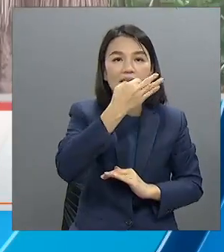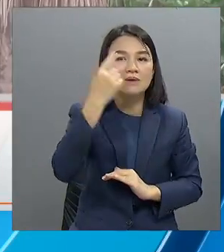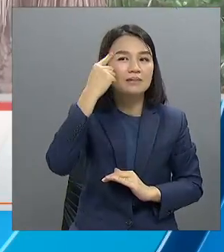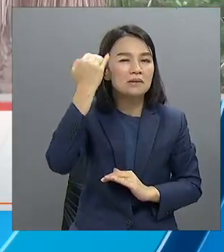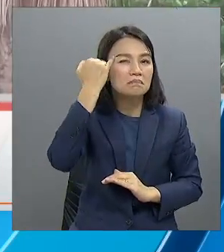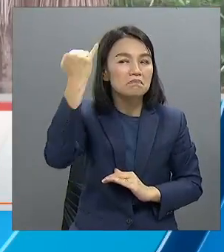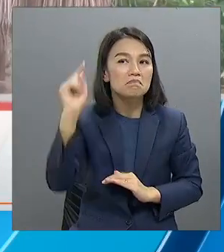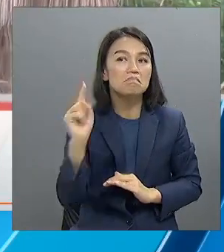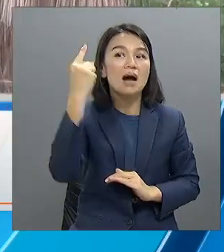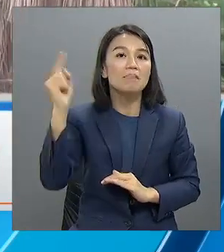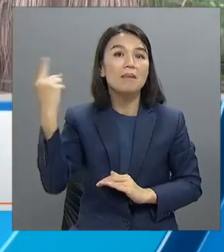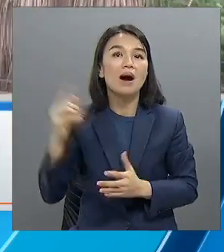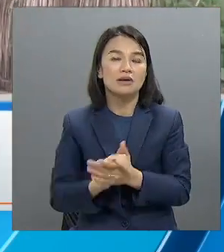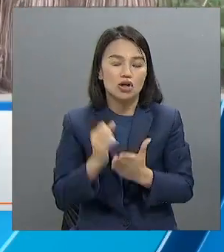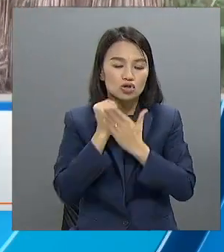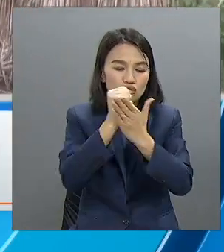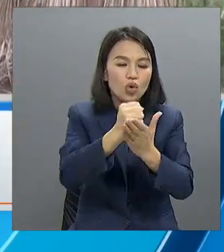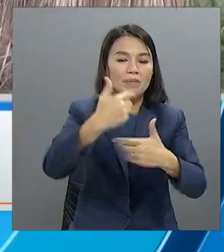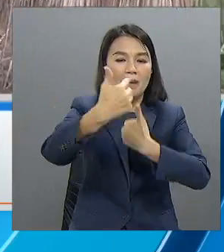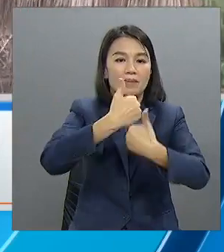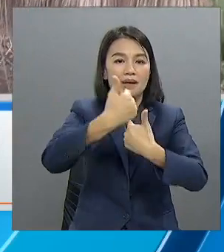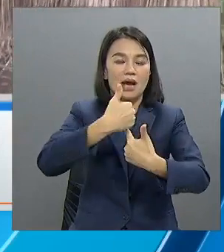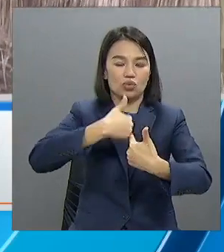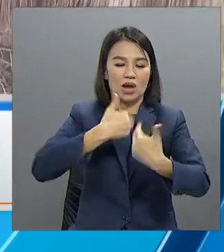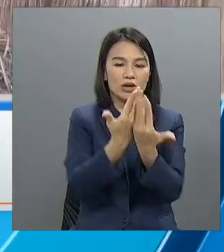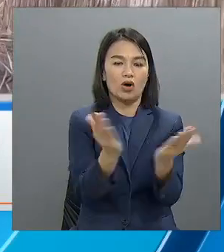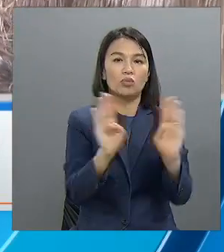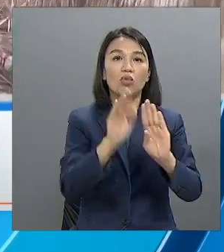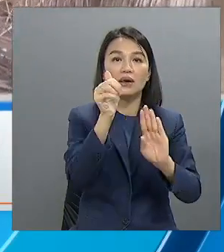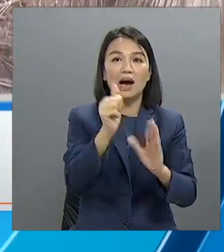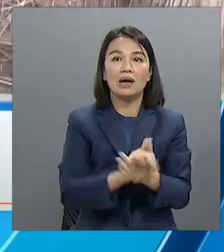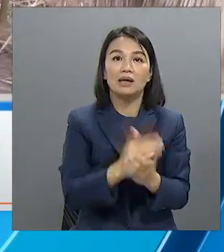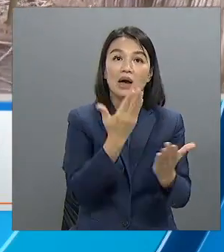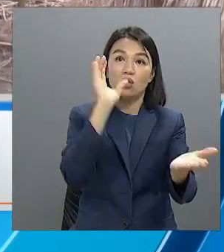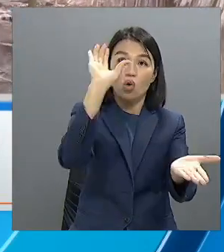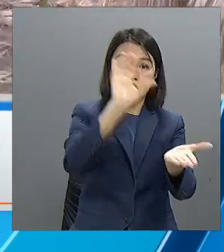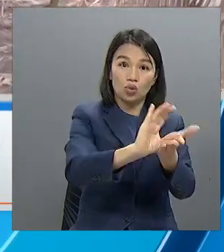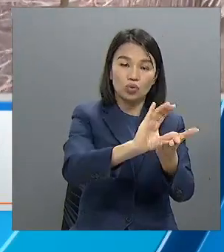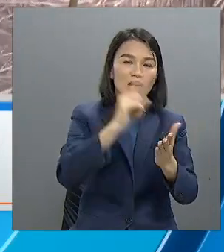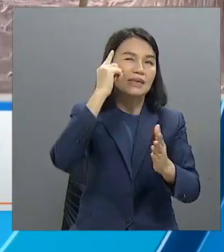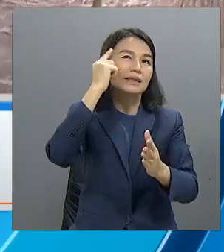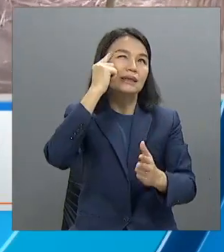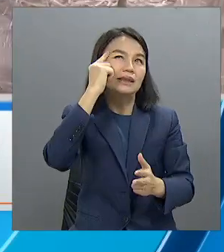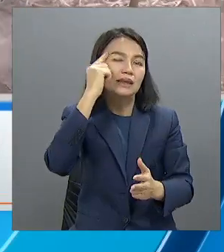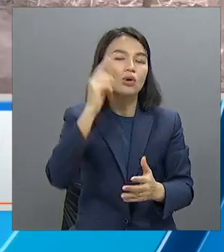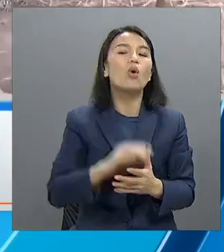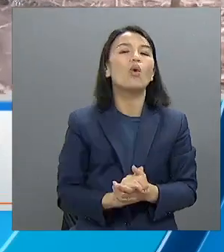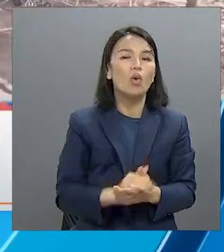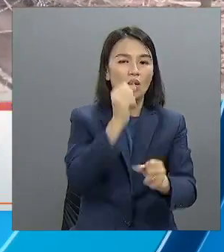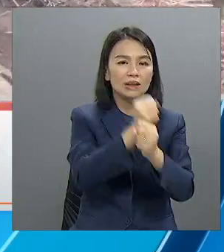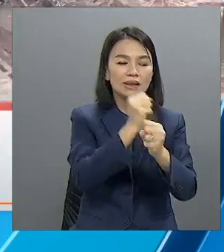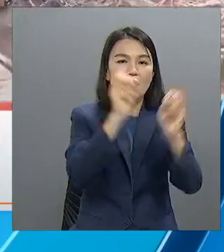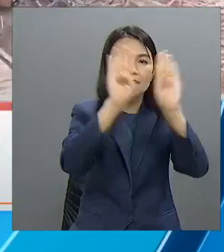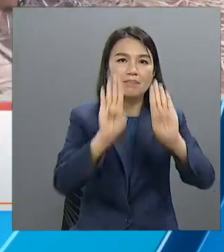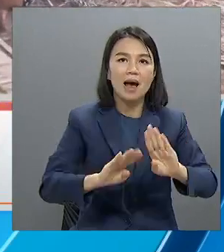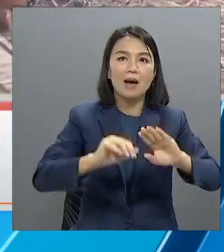ถสร้างรายได้เลี้ยงดูตนเองแล้วก็ครอบครัวได้แล้วด้วยนะคะ ถือว่าเป็นการลงทุนอย่างหนึ่งนะลงทุนทางความคิดหรือว่าเอาความสามารถของตัวเองใส่เข้า